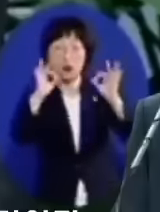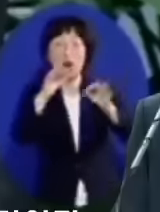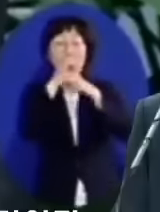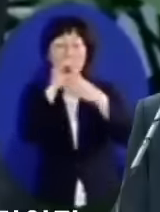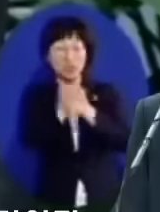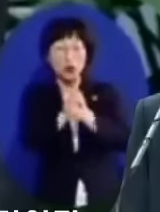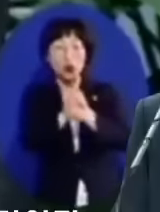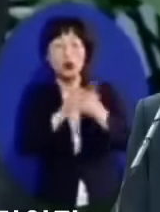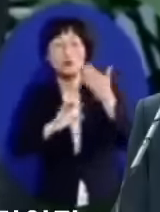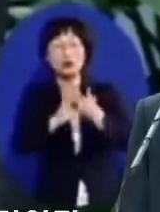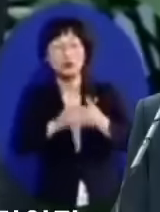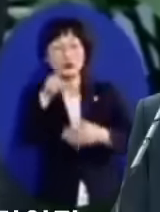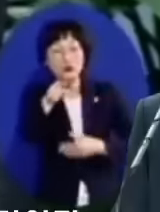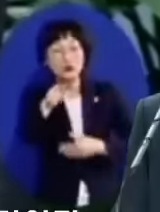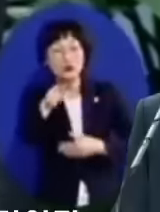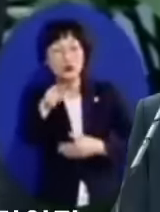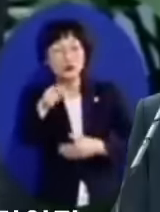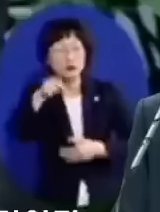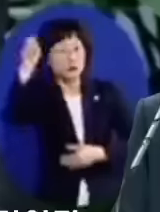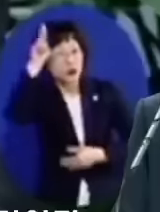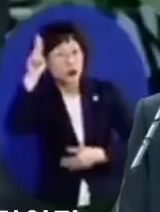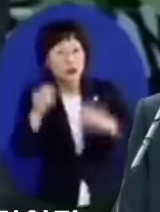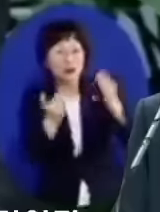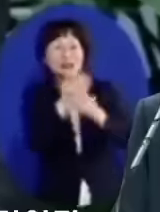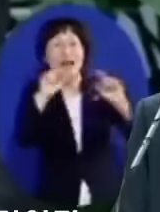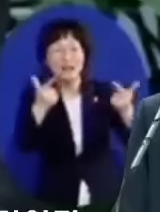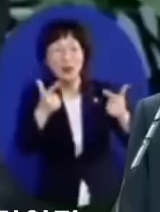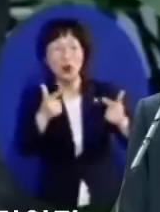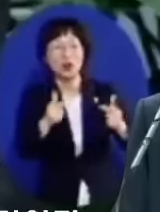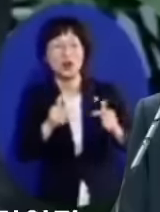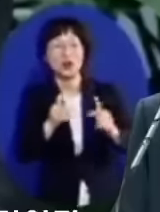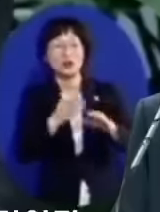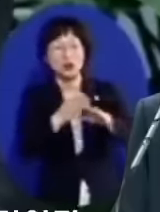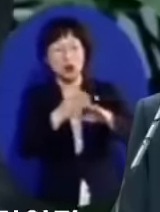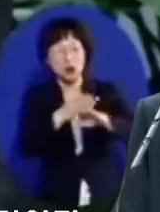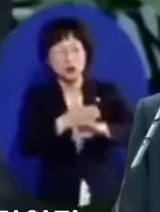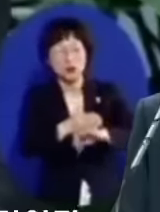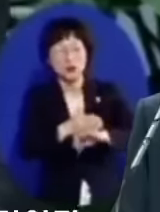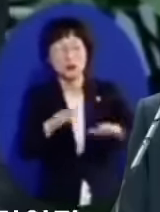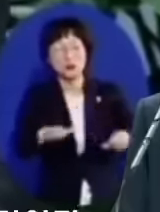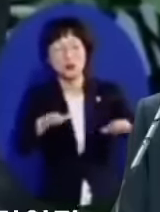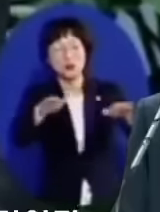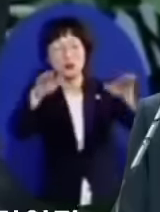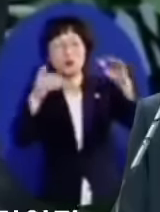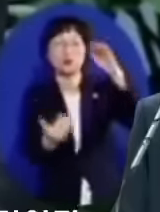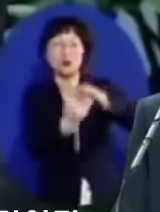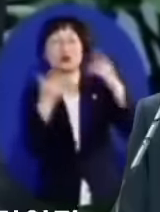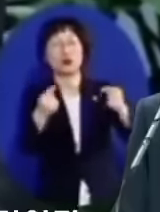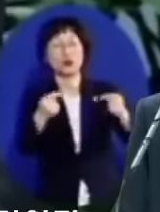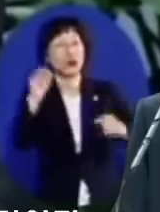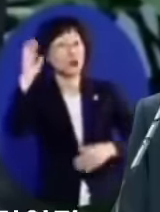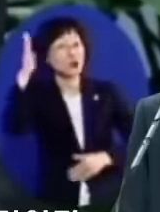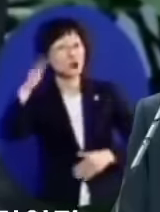그것이 한순간에 이루어지지 않지만은 천천히 이루어집니다. 요사이 봄이 오는 거 보십시오. 봄이 다 왔는가 하면 또 겨울이